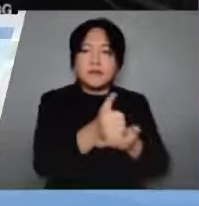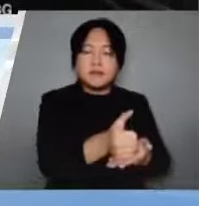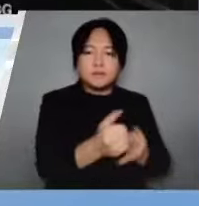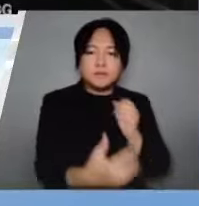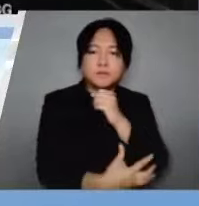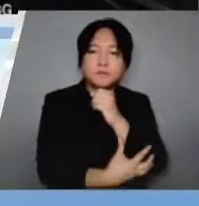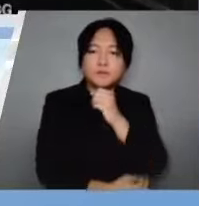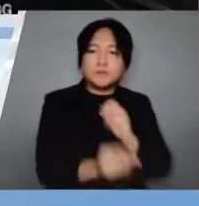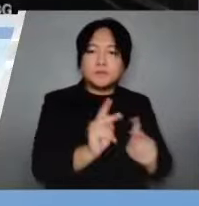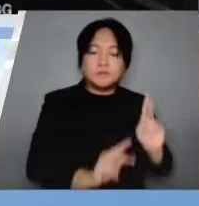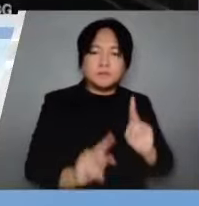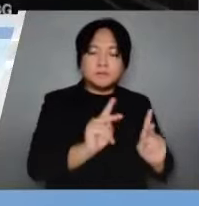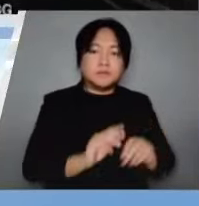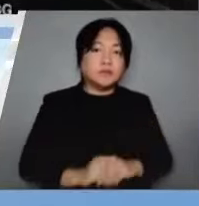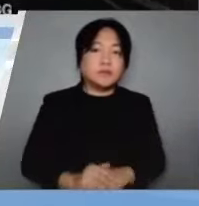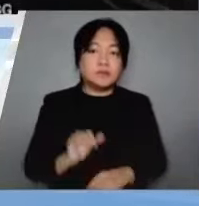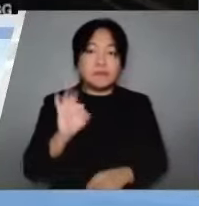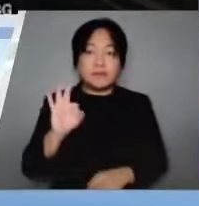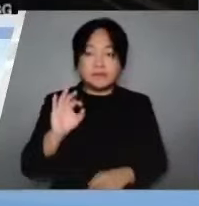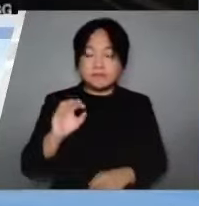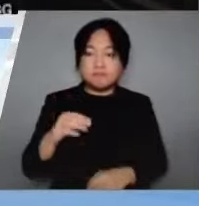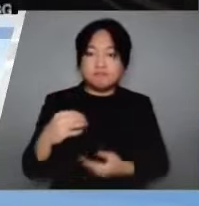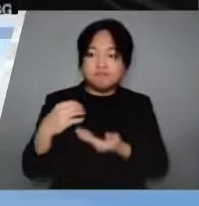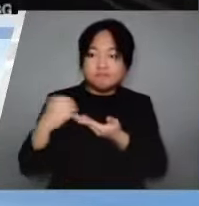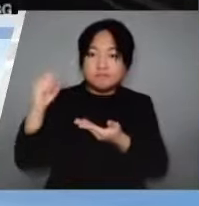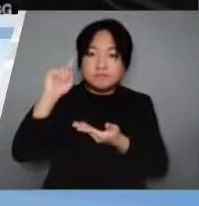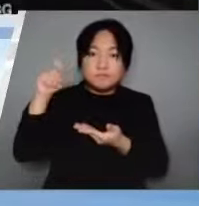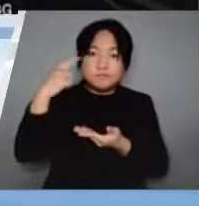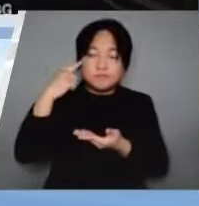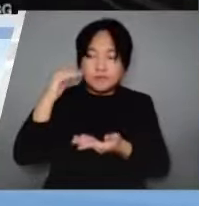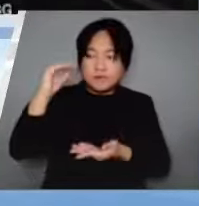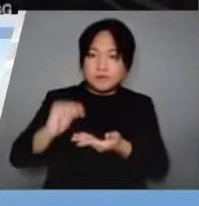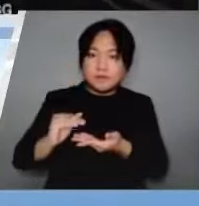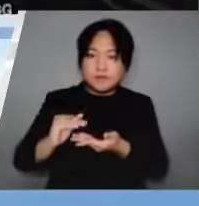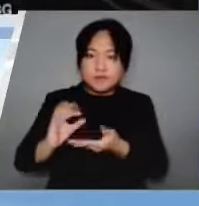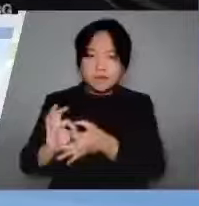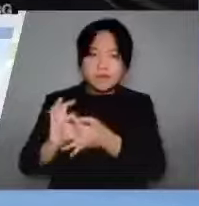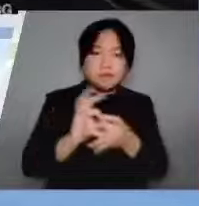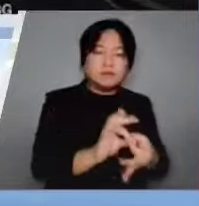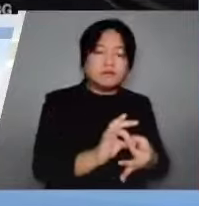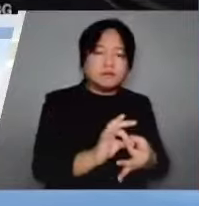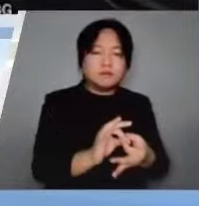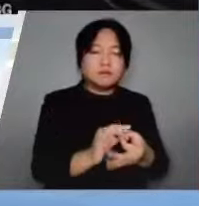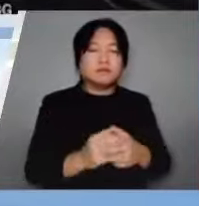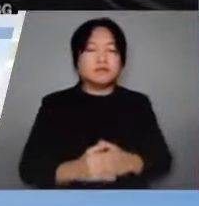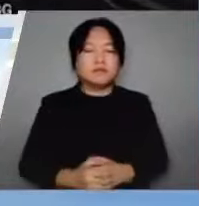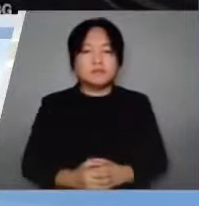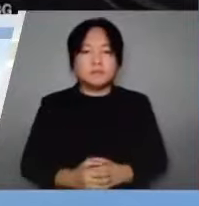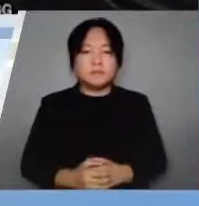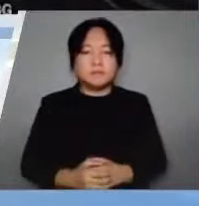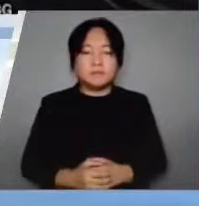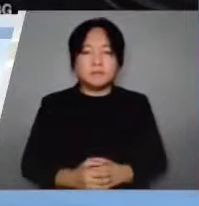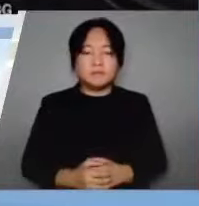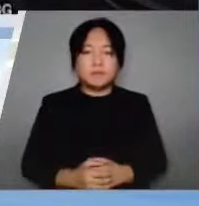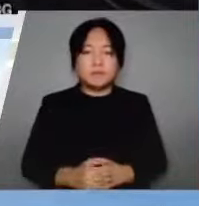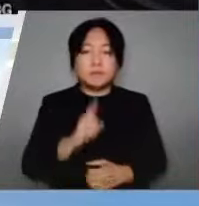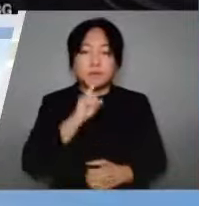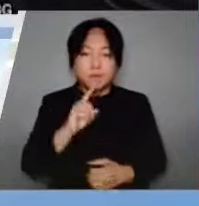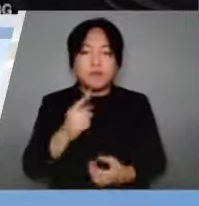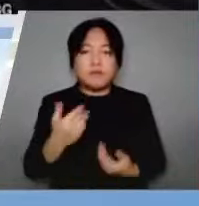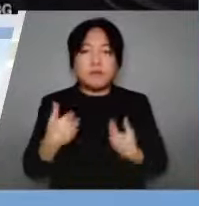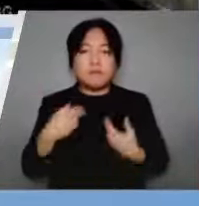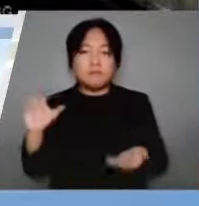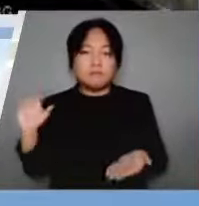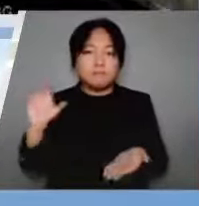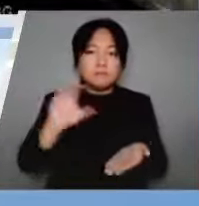na bigas, mababawasan ang koleksyon para sa Rice Competitiveness Enhancement Fund o RCEF na pondong para sa mga magsasaka. Pero